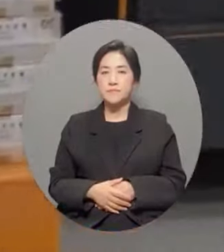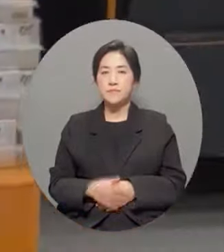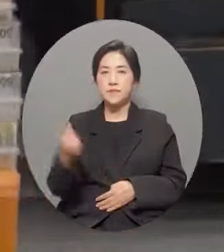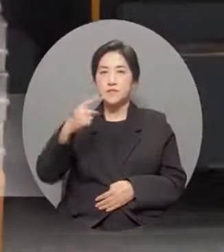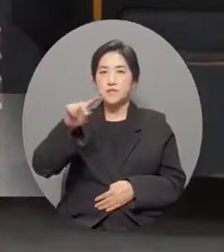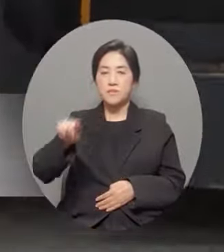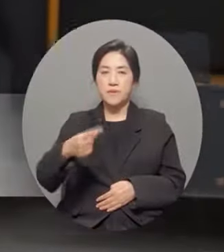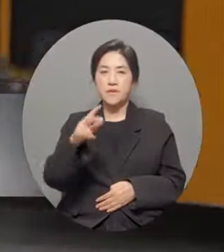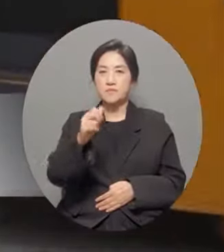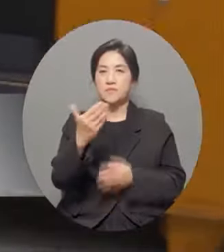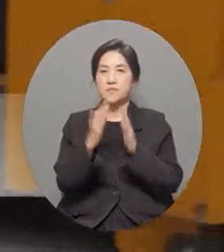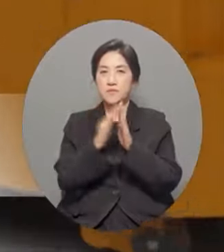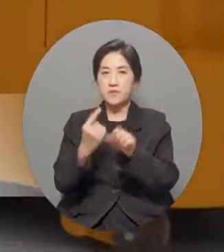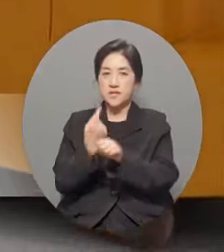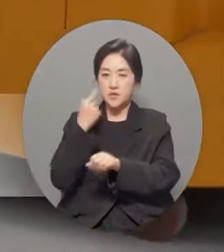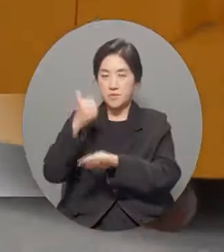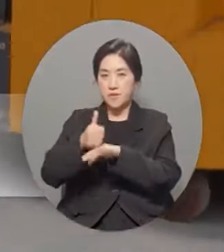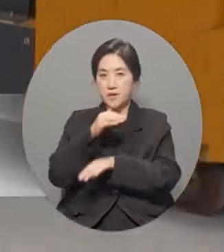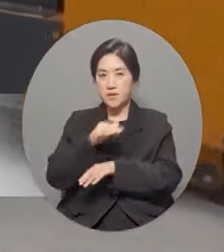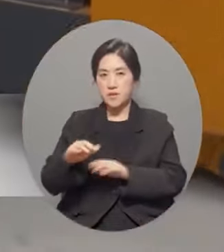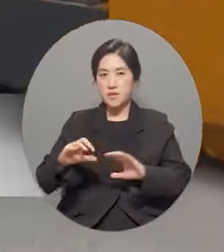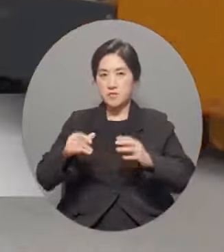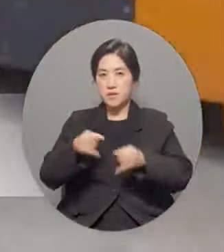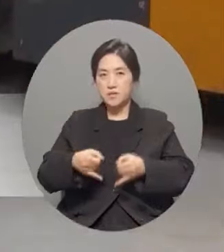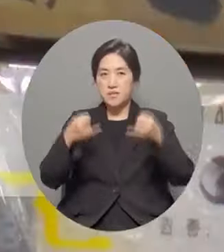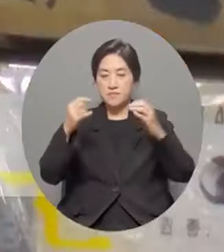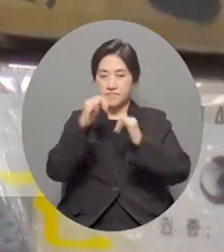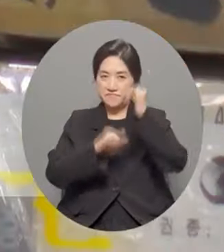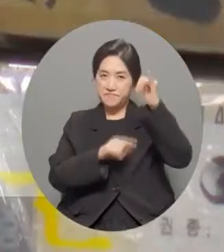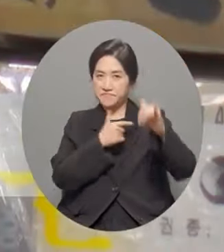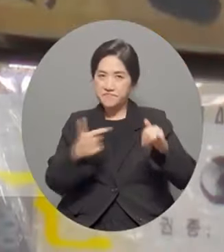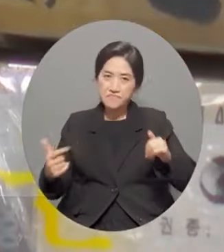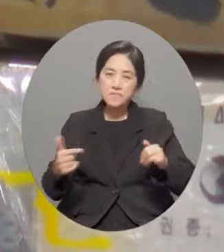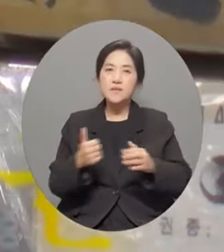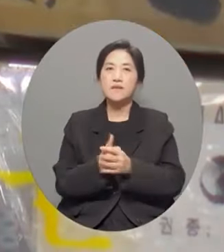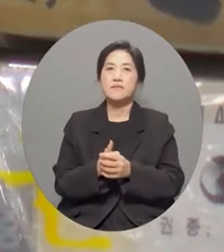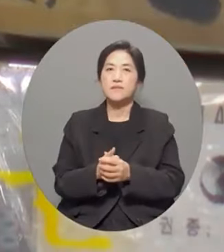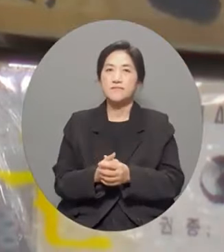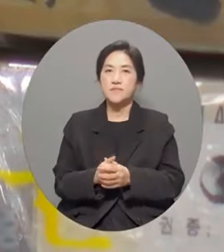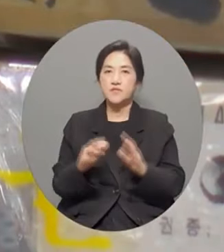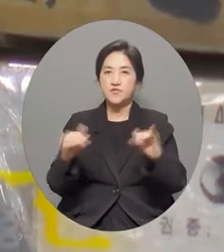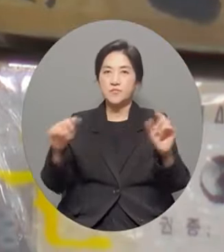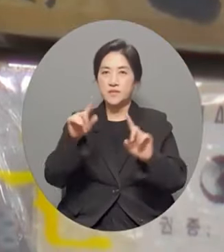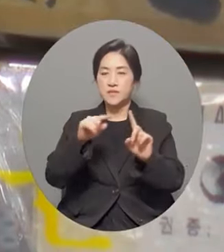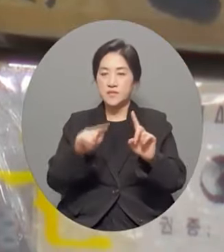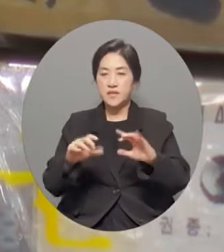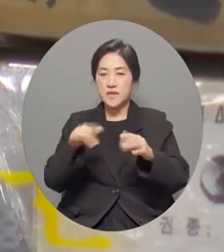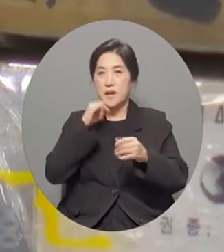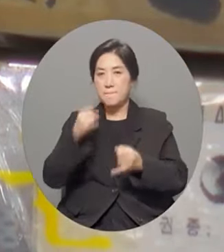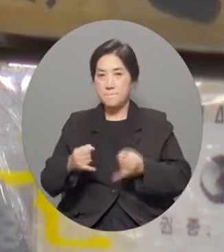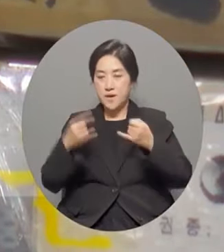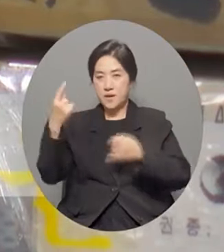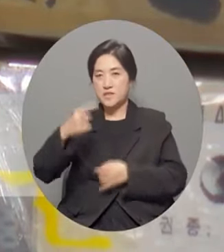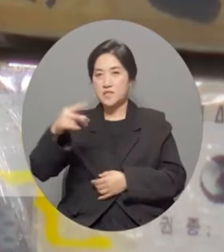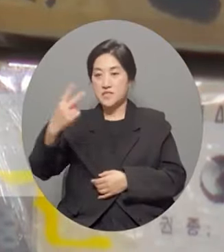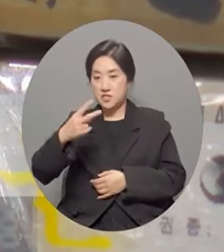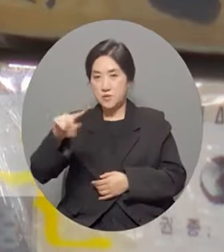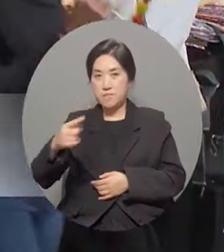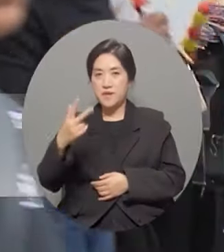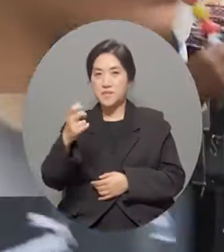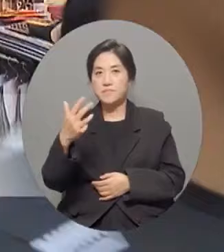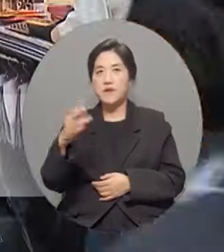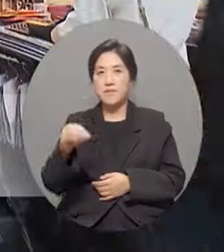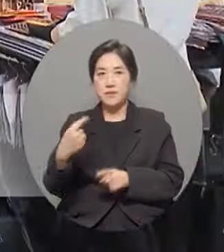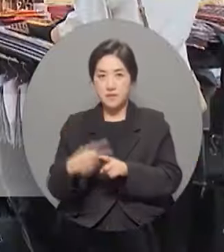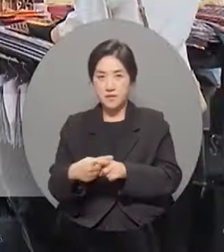17조원 지난해말 기준 국가 채무가 사상 최대를 기록했습니다 국민 1인당 나라지 278만 원